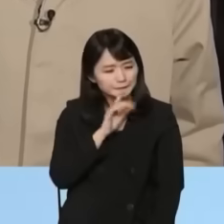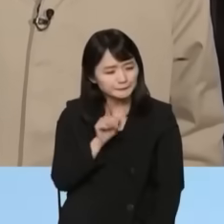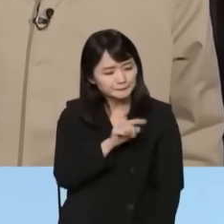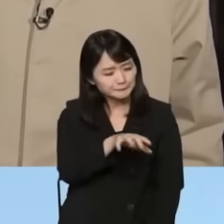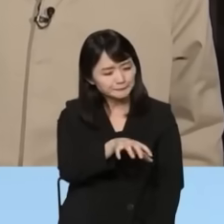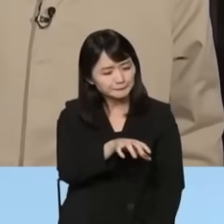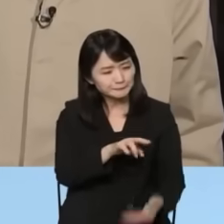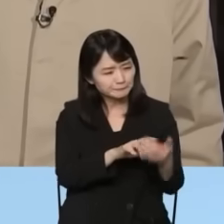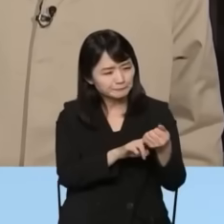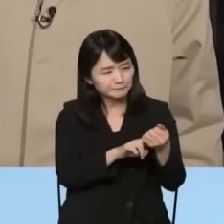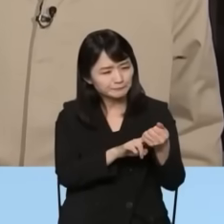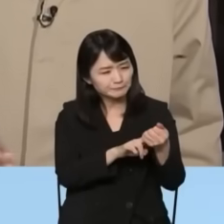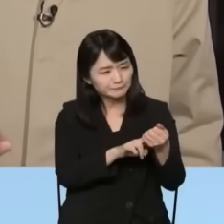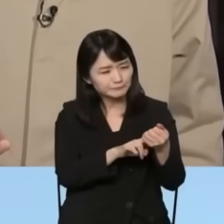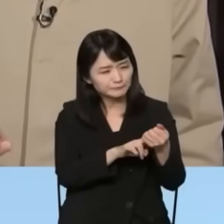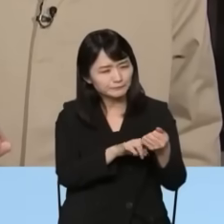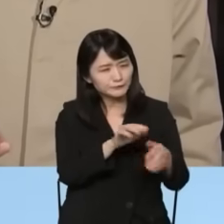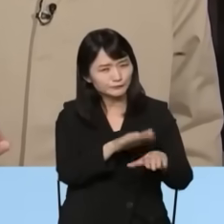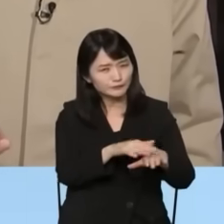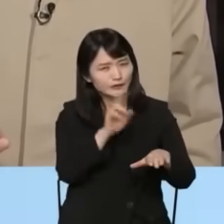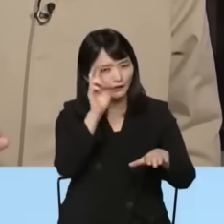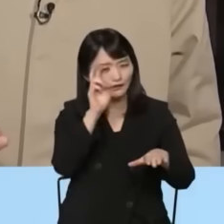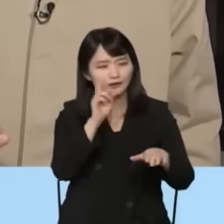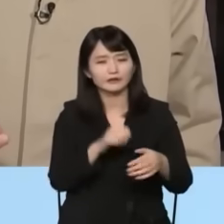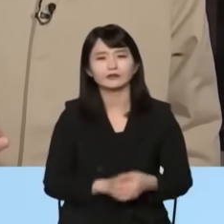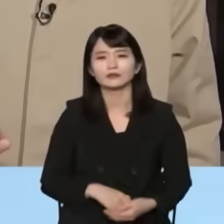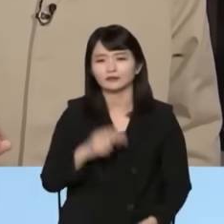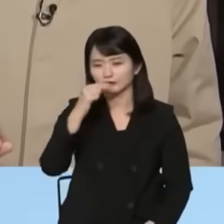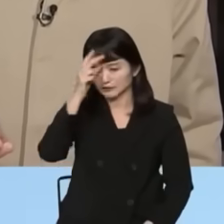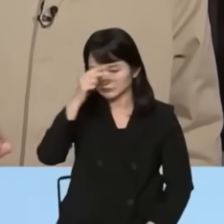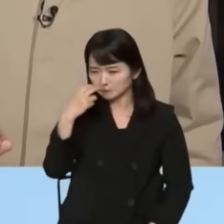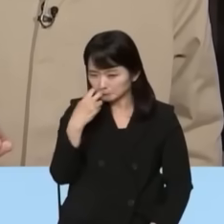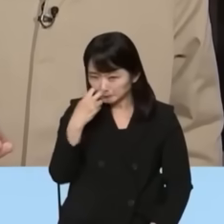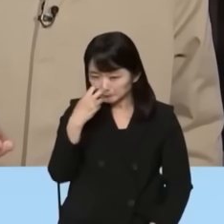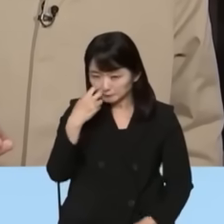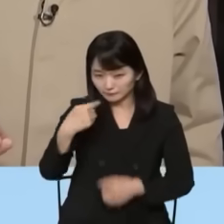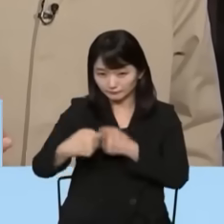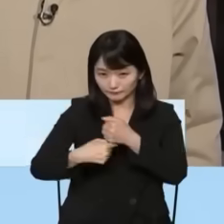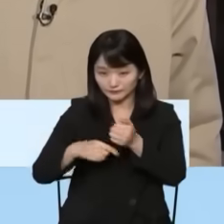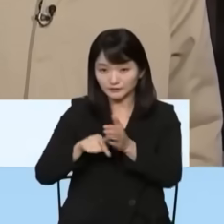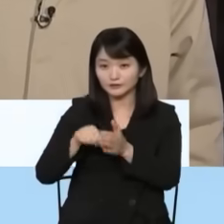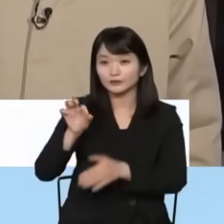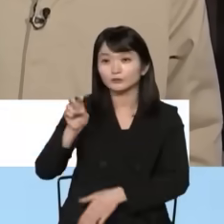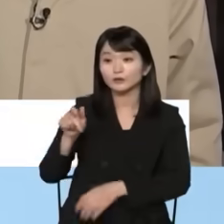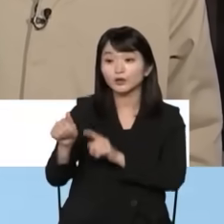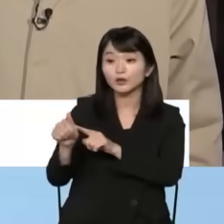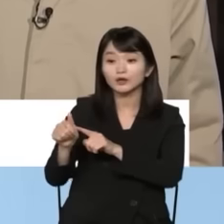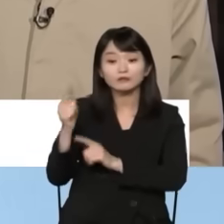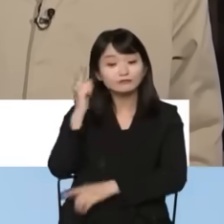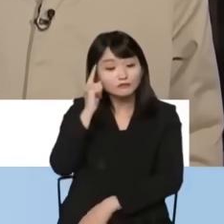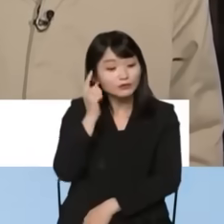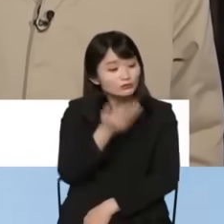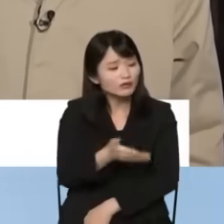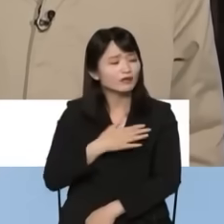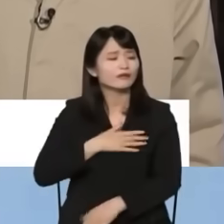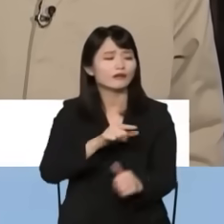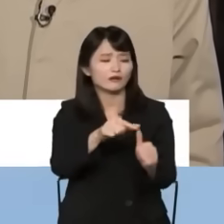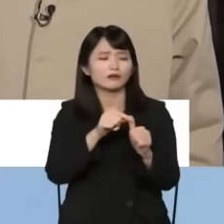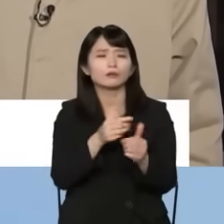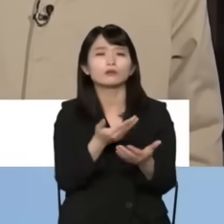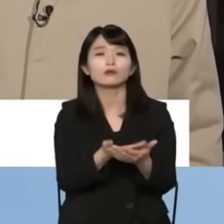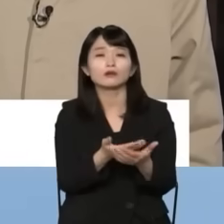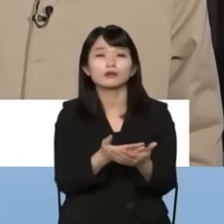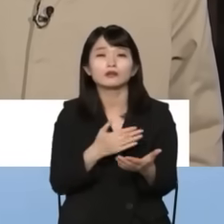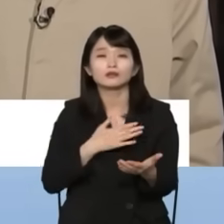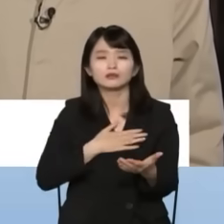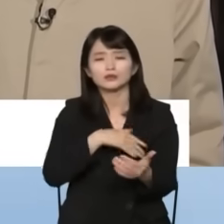어딘가 남아있을 가능성이 높은 걸로 보입니다. 검찰 조사를 받을 당시 명 씨는 이 전화기를 줄 테니 나를 좀 살려달라